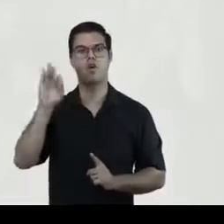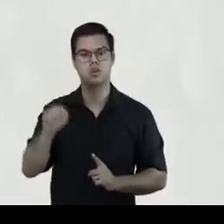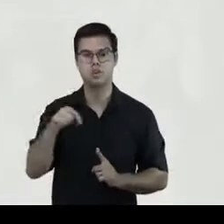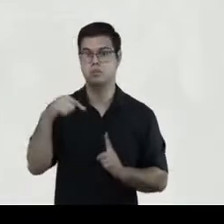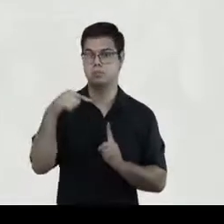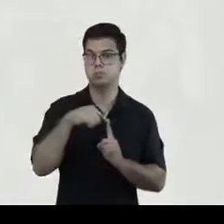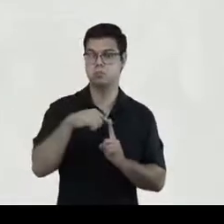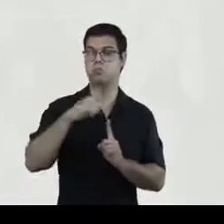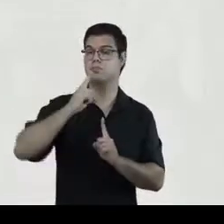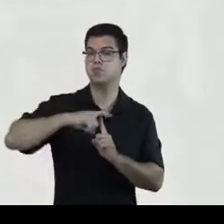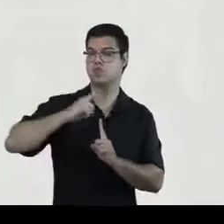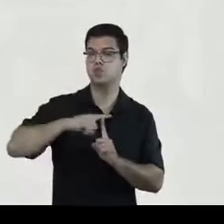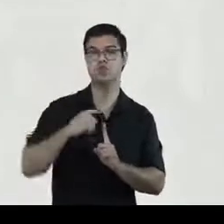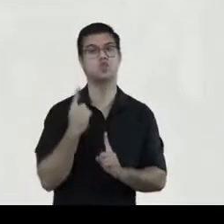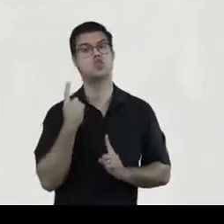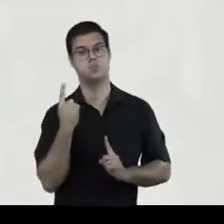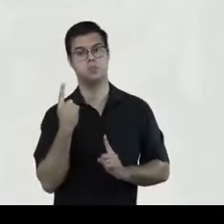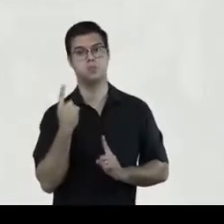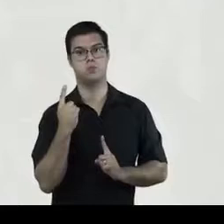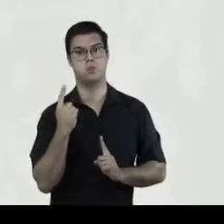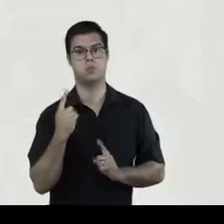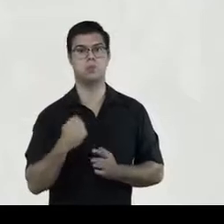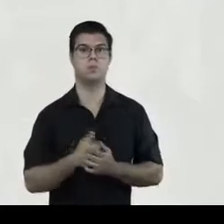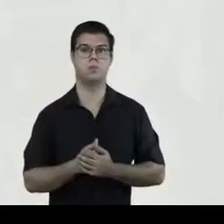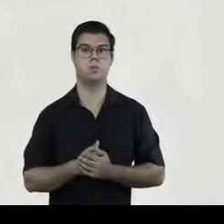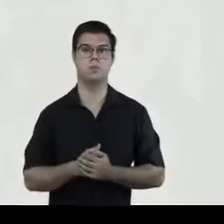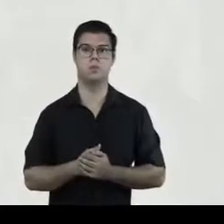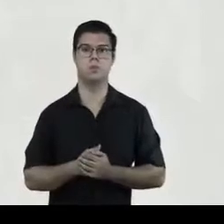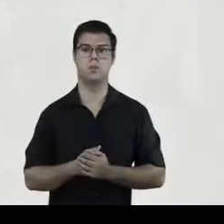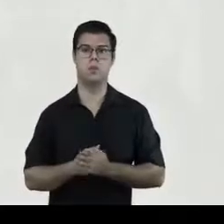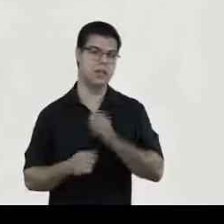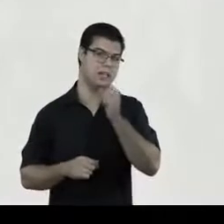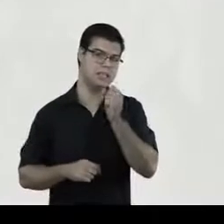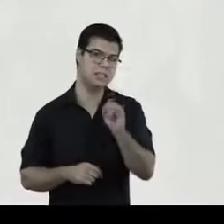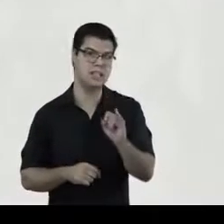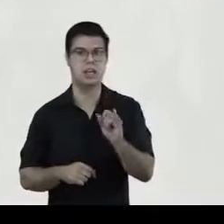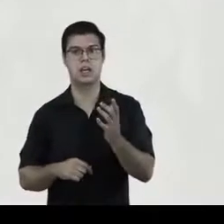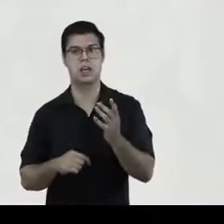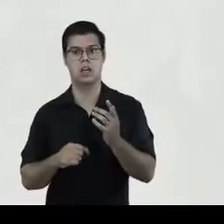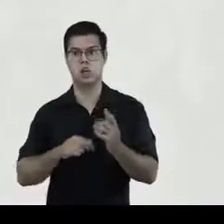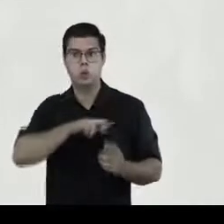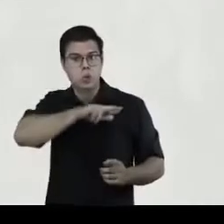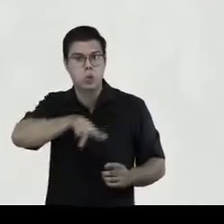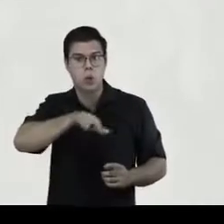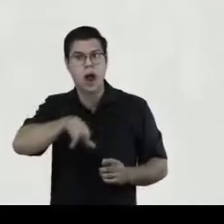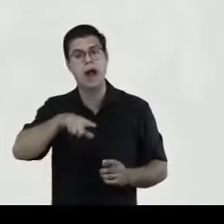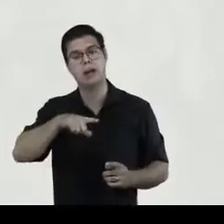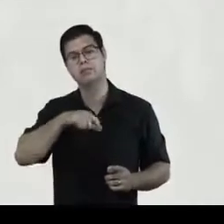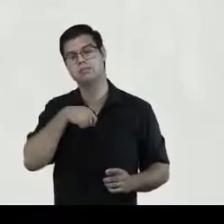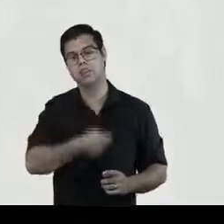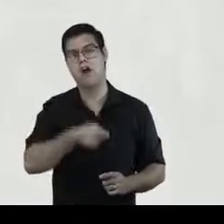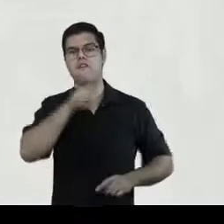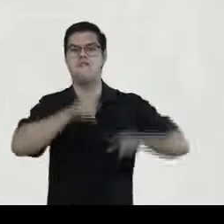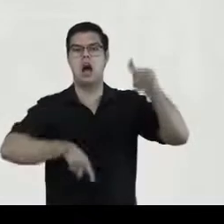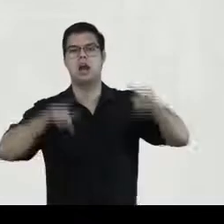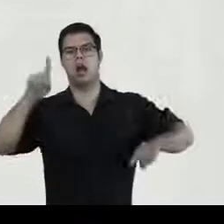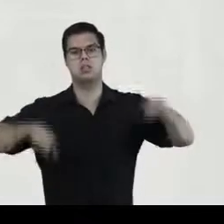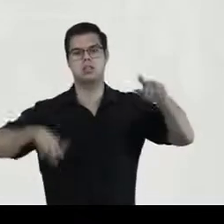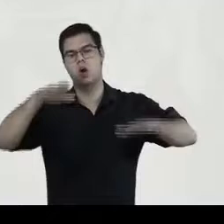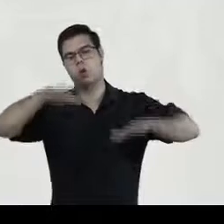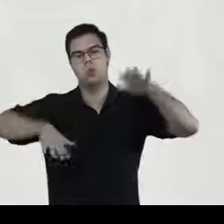dann als Variante betrachten. Das nächste Problem ist, wir haben nicht